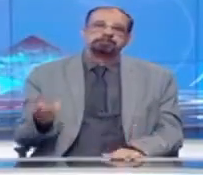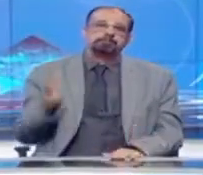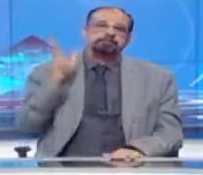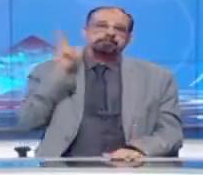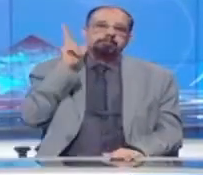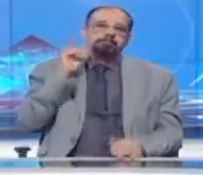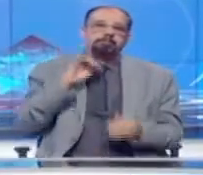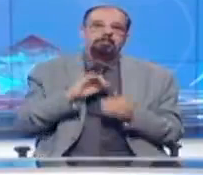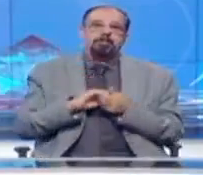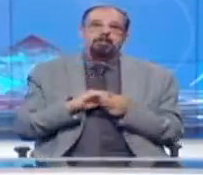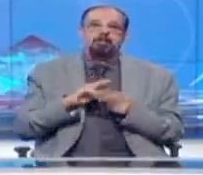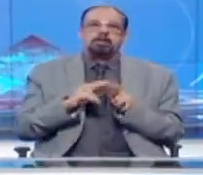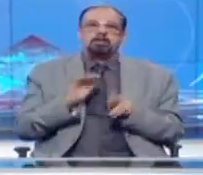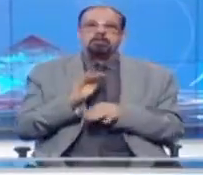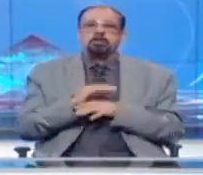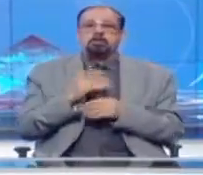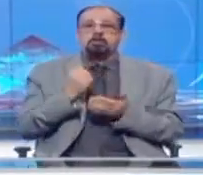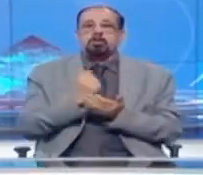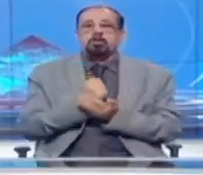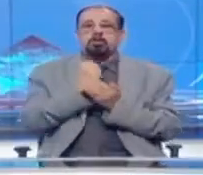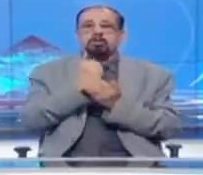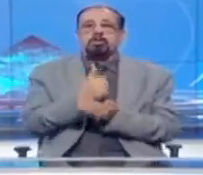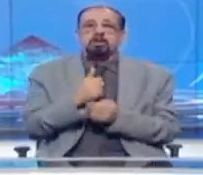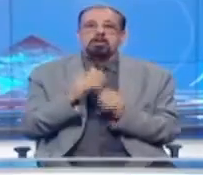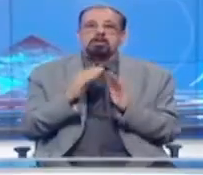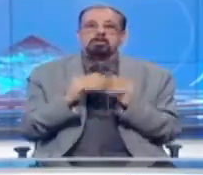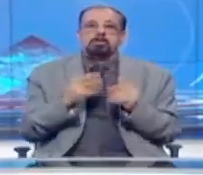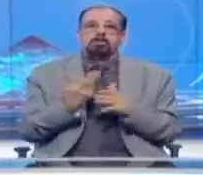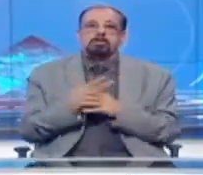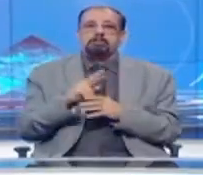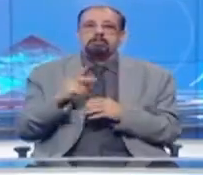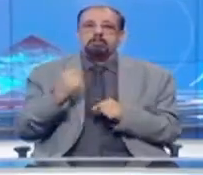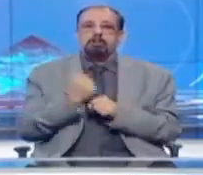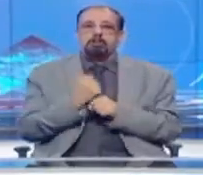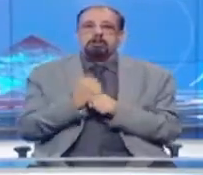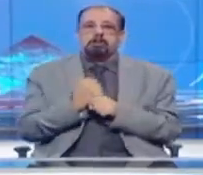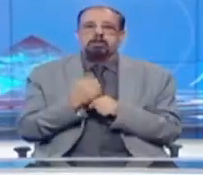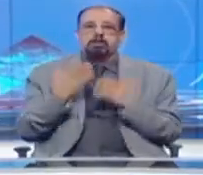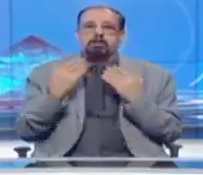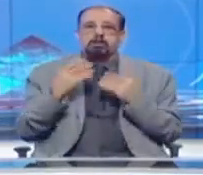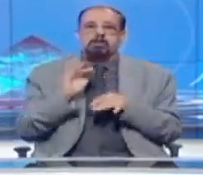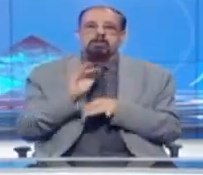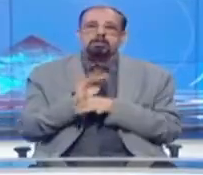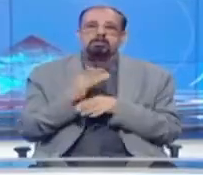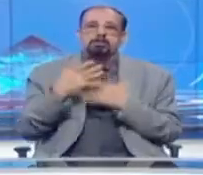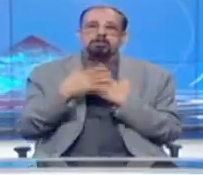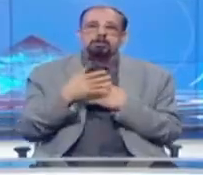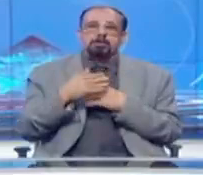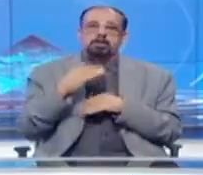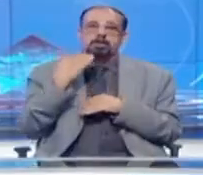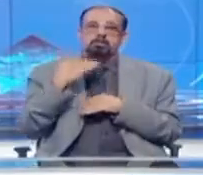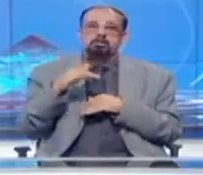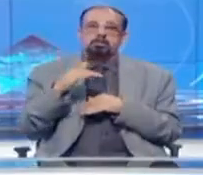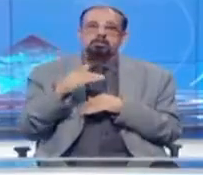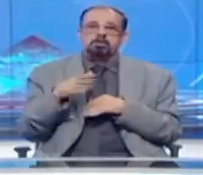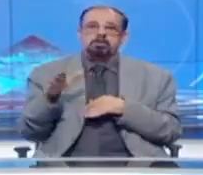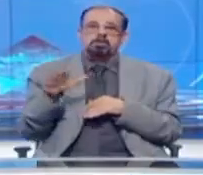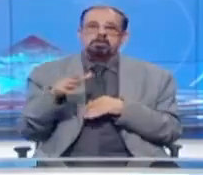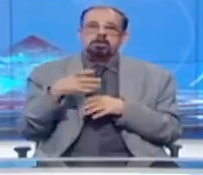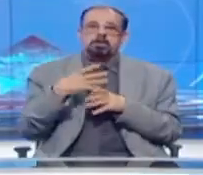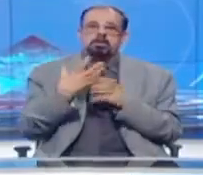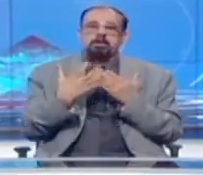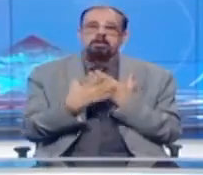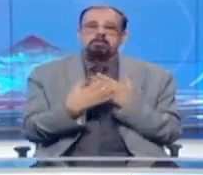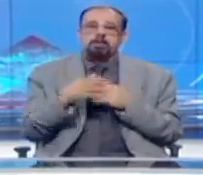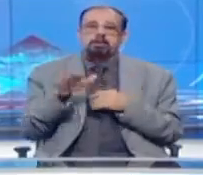3 اتفاقيات بين مؤسسة التمويل الدولية والقطاع الخاص في مصر في مجالات العمل المناخي وتمويل الشركات المتوسطة